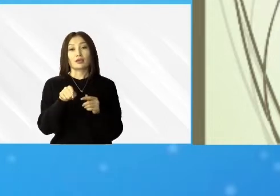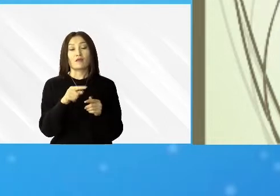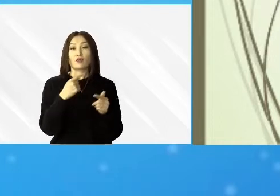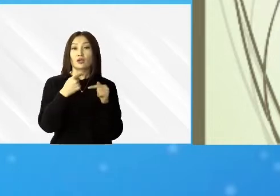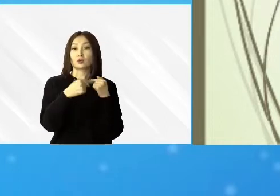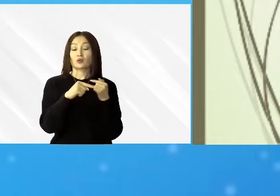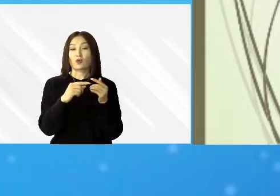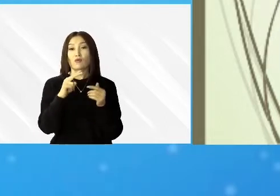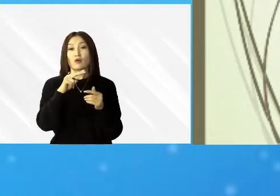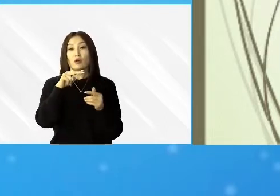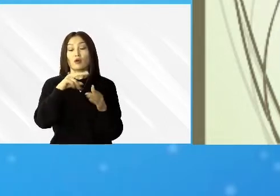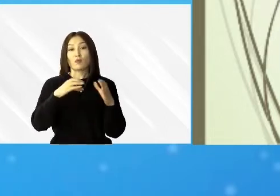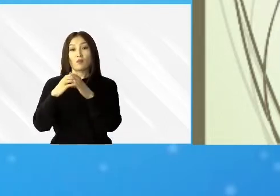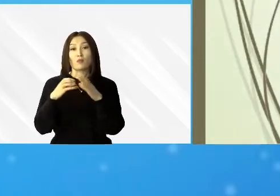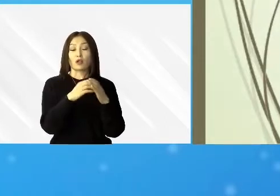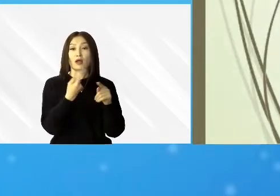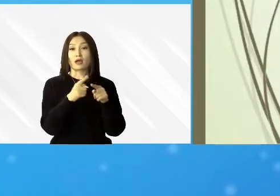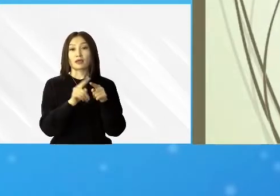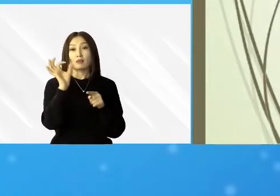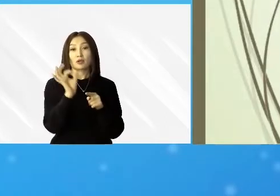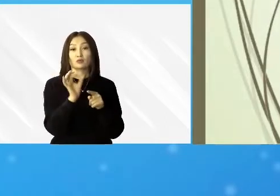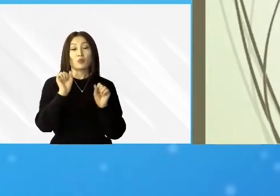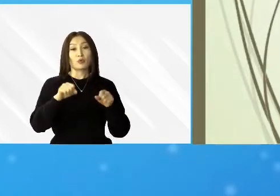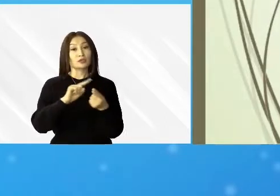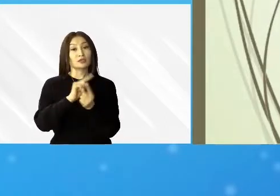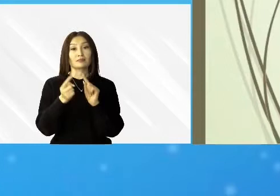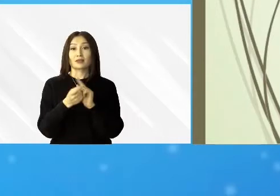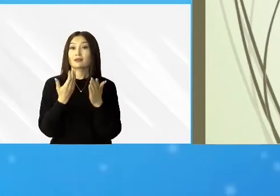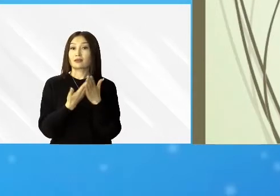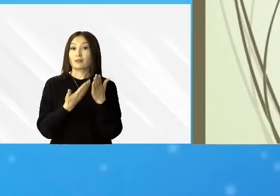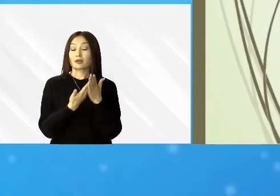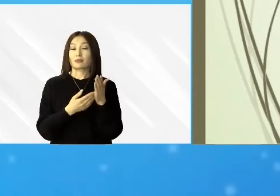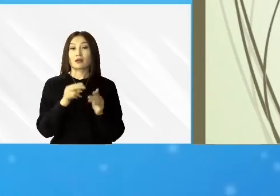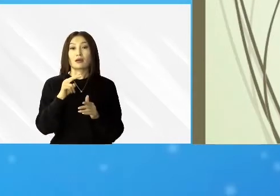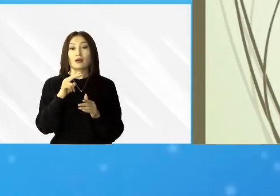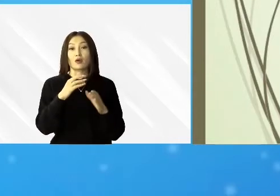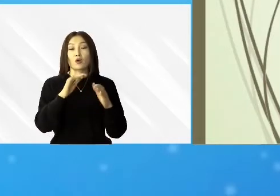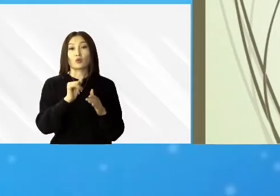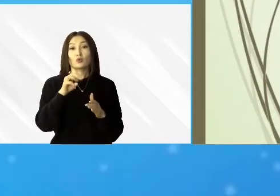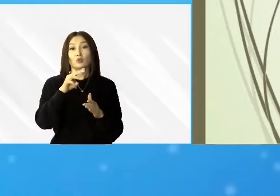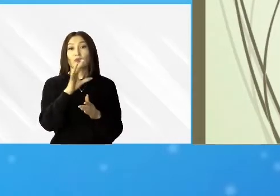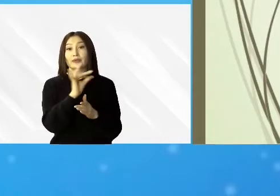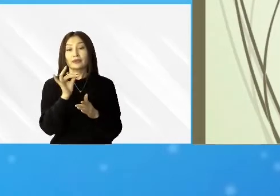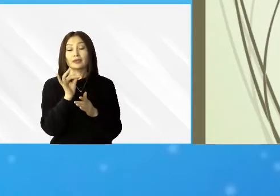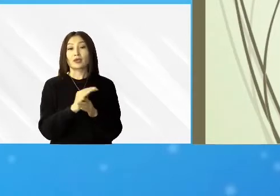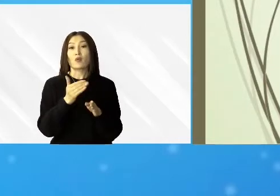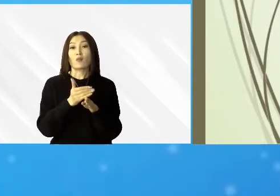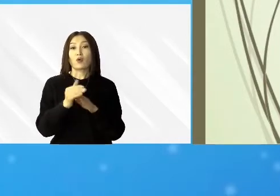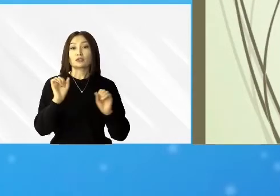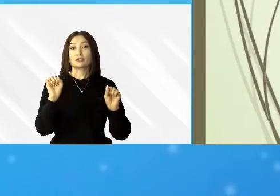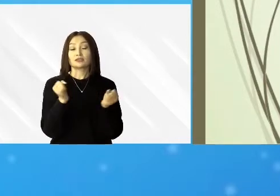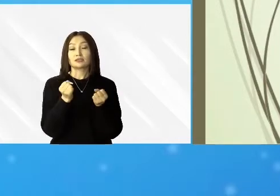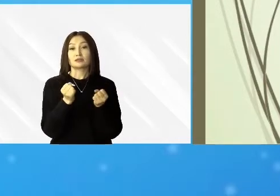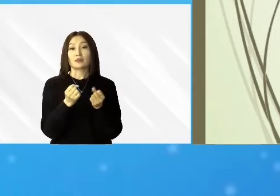или другого пола эта пропорция может изменяться. Например, в популяции утки-кряквы после зимовки